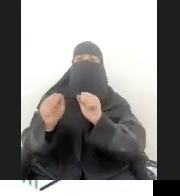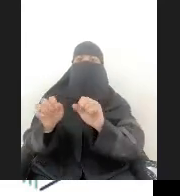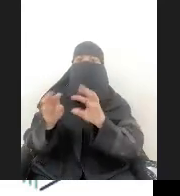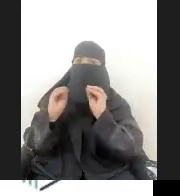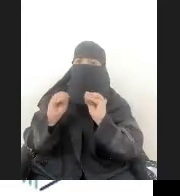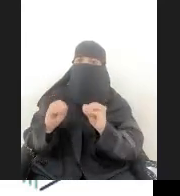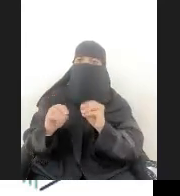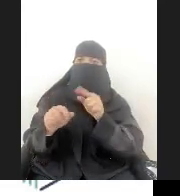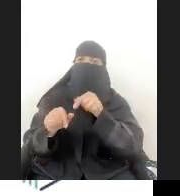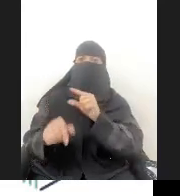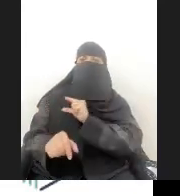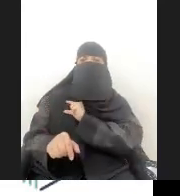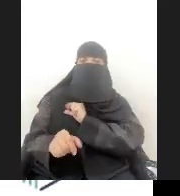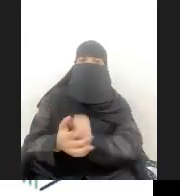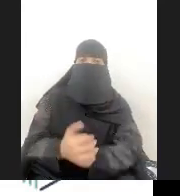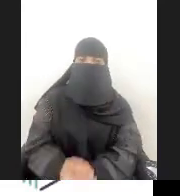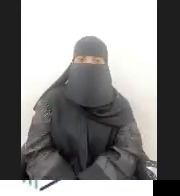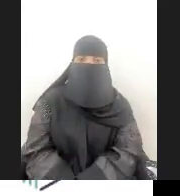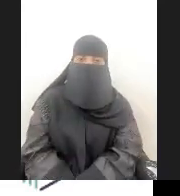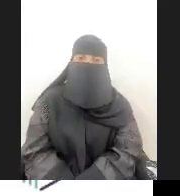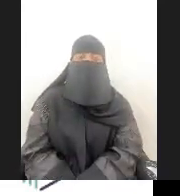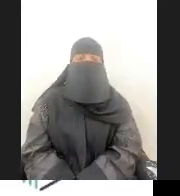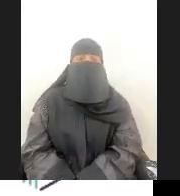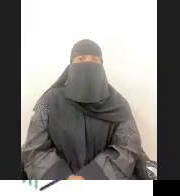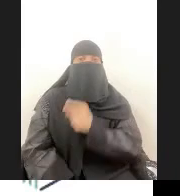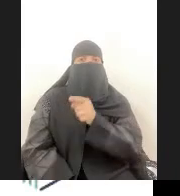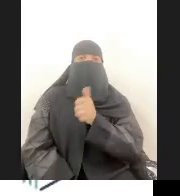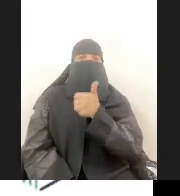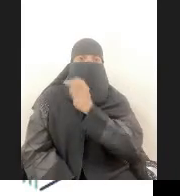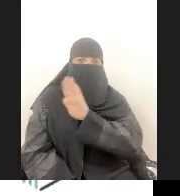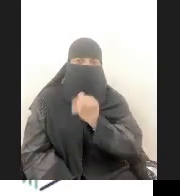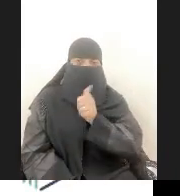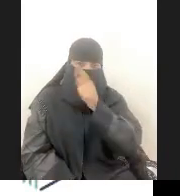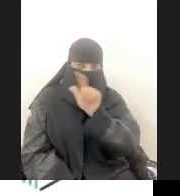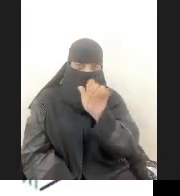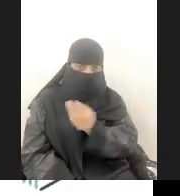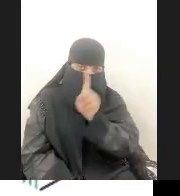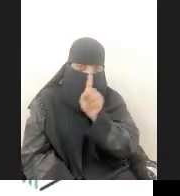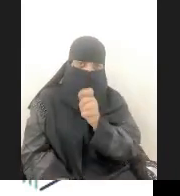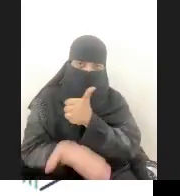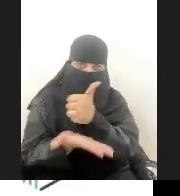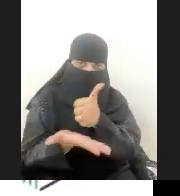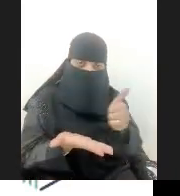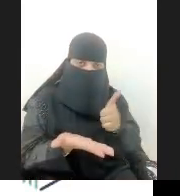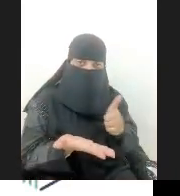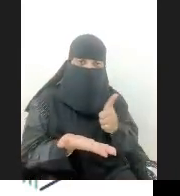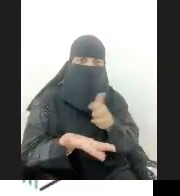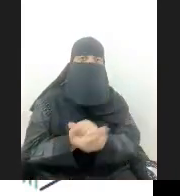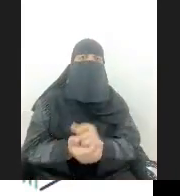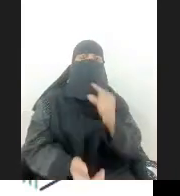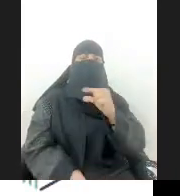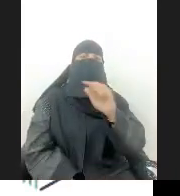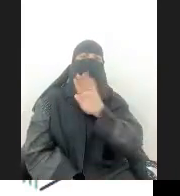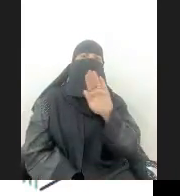هين، يعني مسألة الأساليب كما ذكر الدكتور حسن في بلوم تاكسونومي المستوى